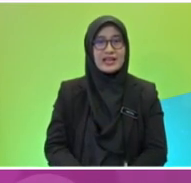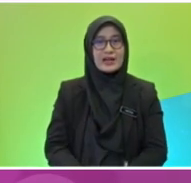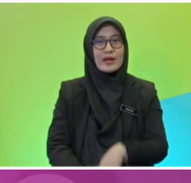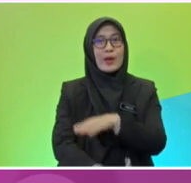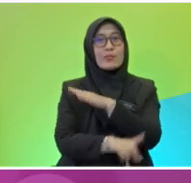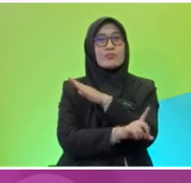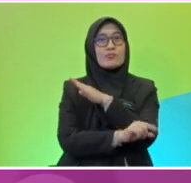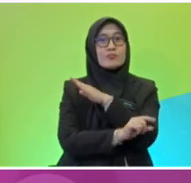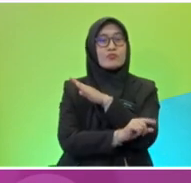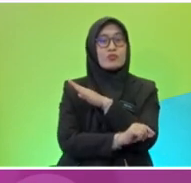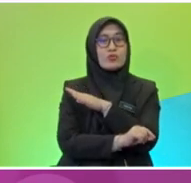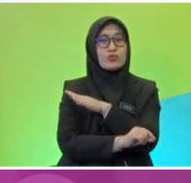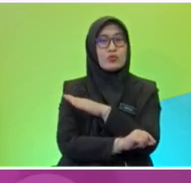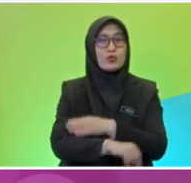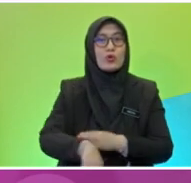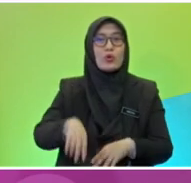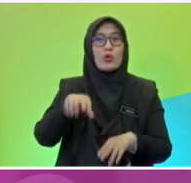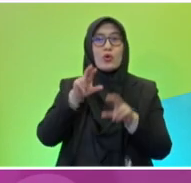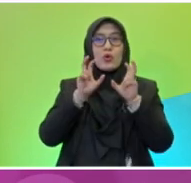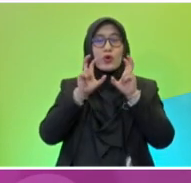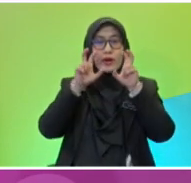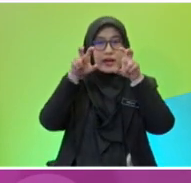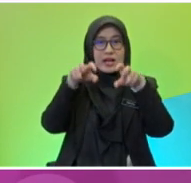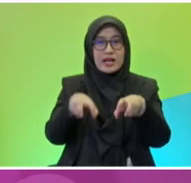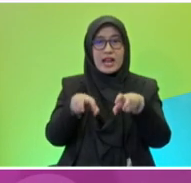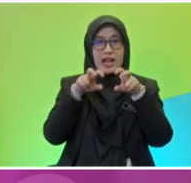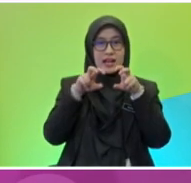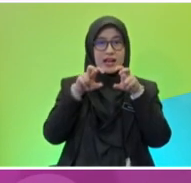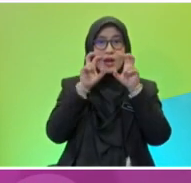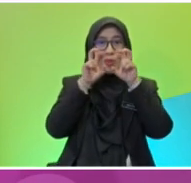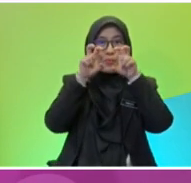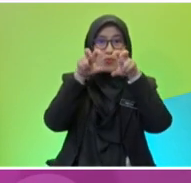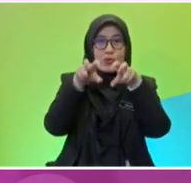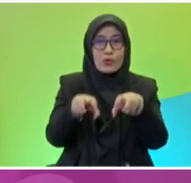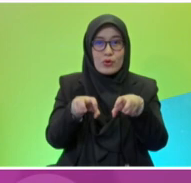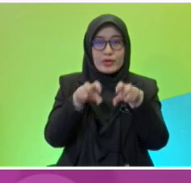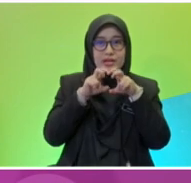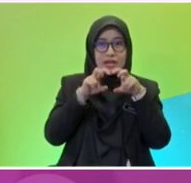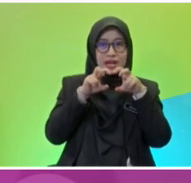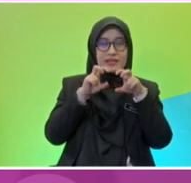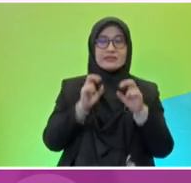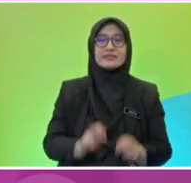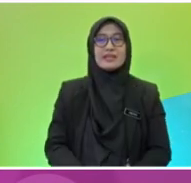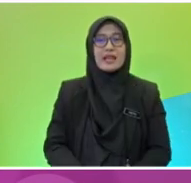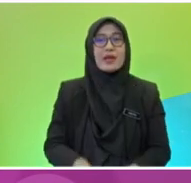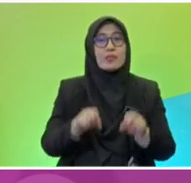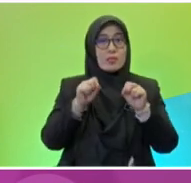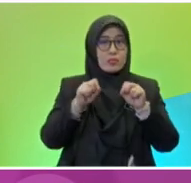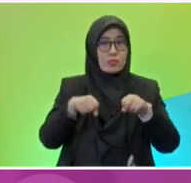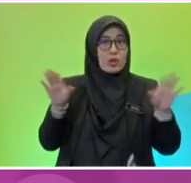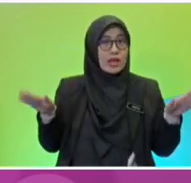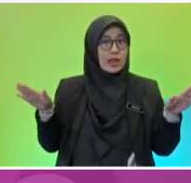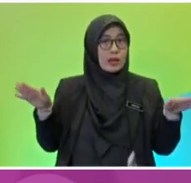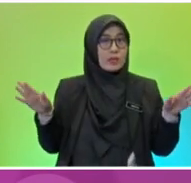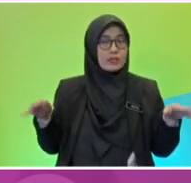helang. Burung helang. Ini yang boleh terbang, cikgu. Ini bunyi. Yang ni boleh terbang. Kalau kita tengok, ada